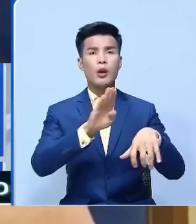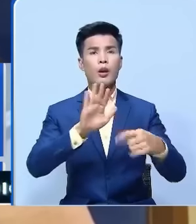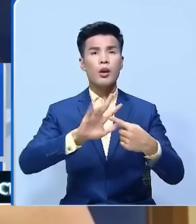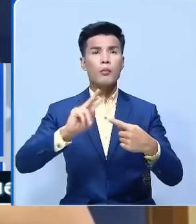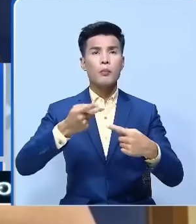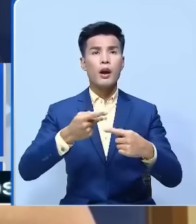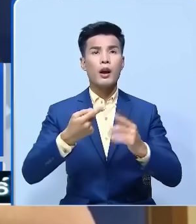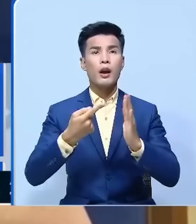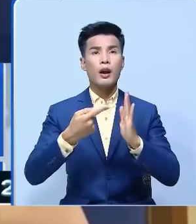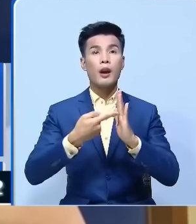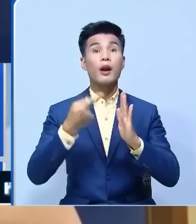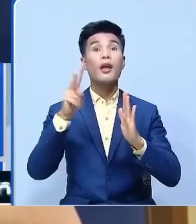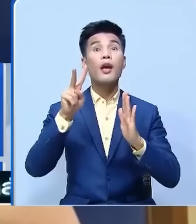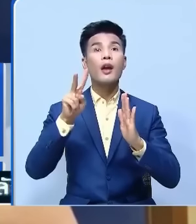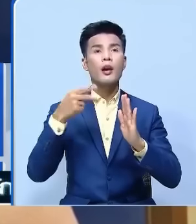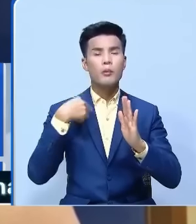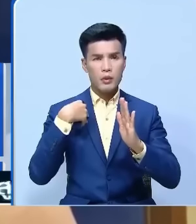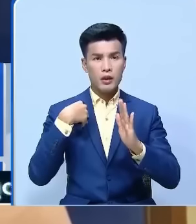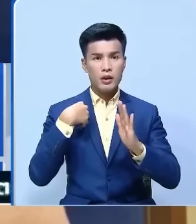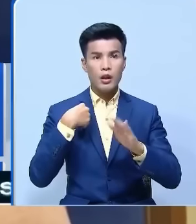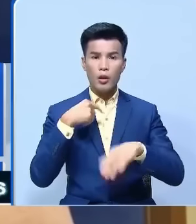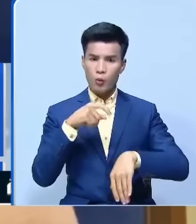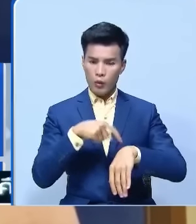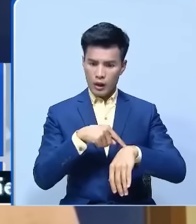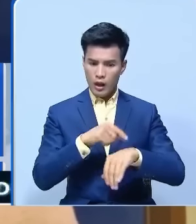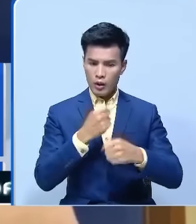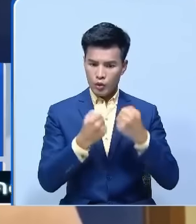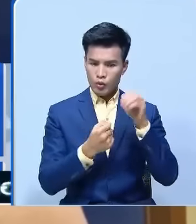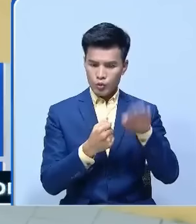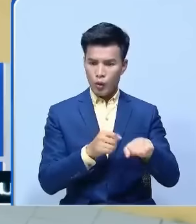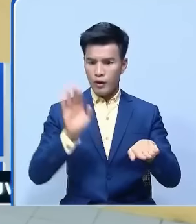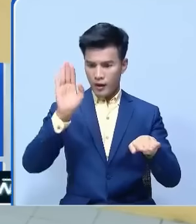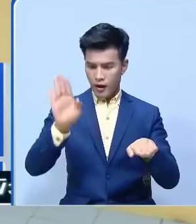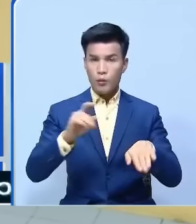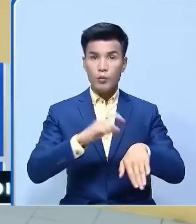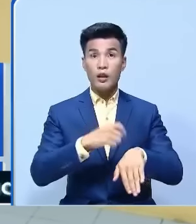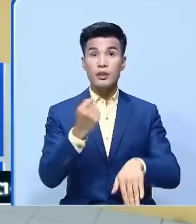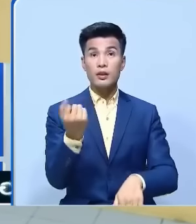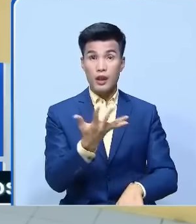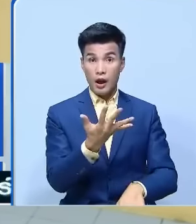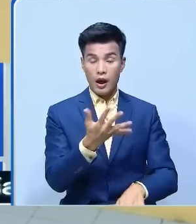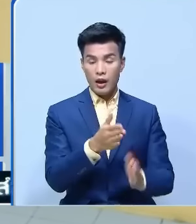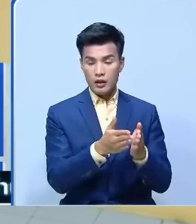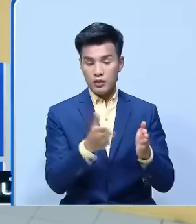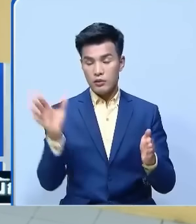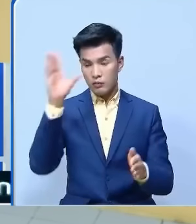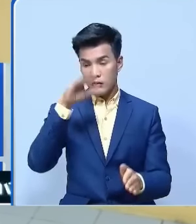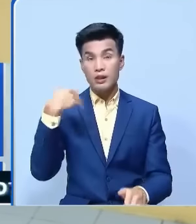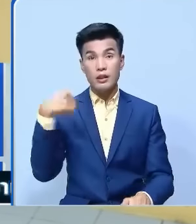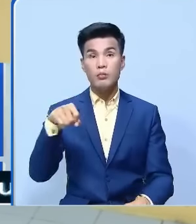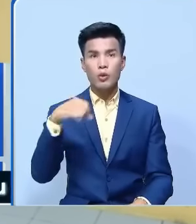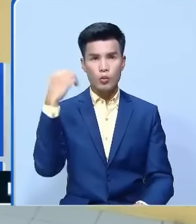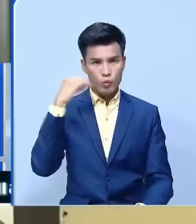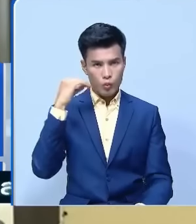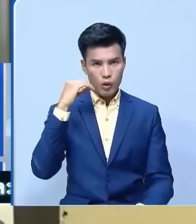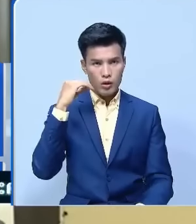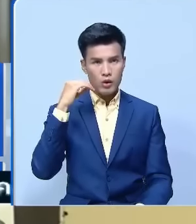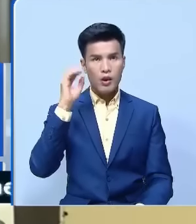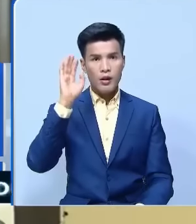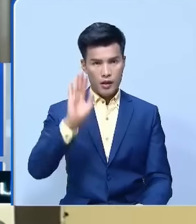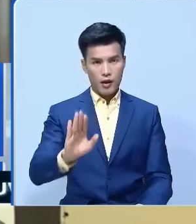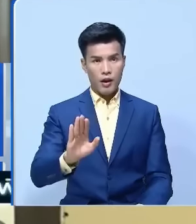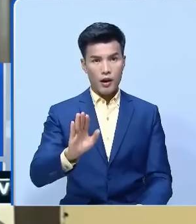เพชรเกษมขาออกมีกำหนดให้ห้ามจอดรถทุกประเภทตั้งแต่ 5:00นถึง 4นของทุกวันเอ่าภาพที่